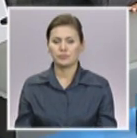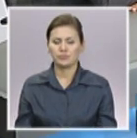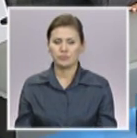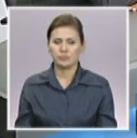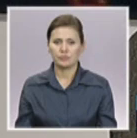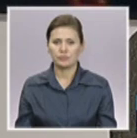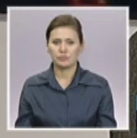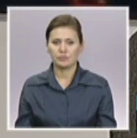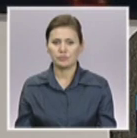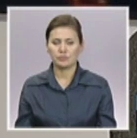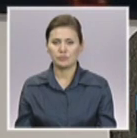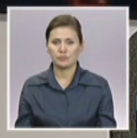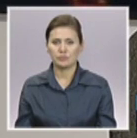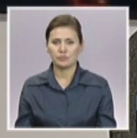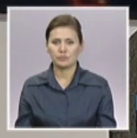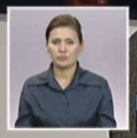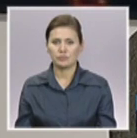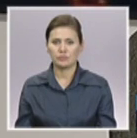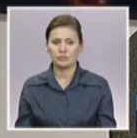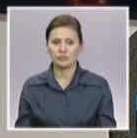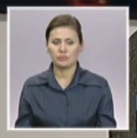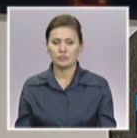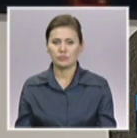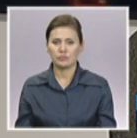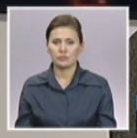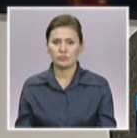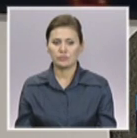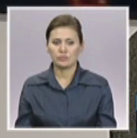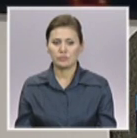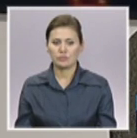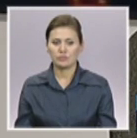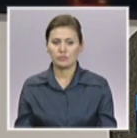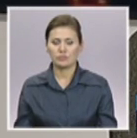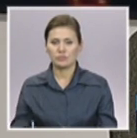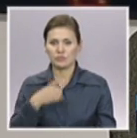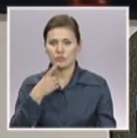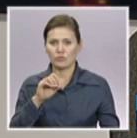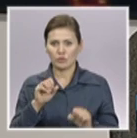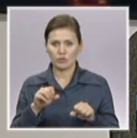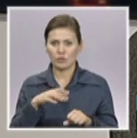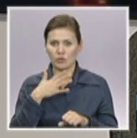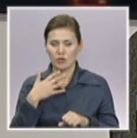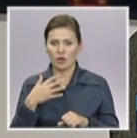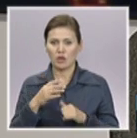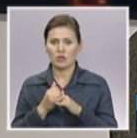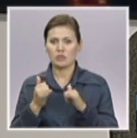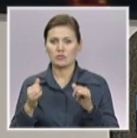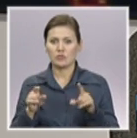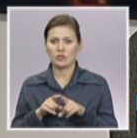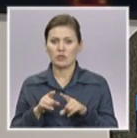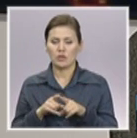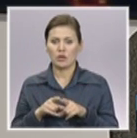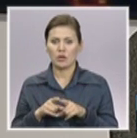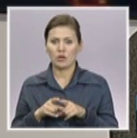Ну так говорить мы много чем можно. Также мы сейчас развиваем